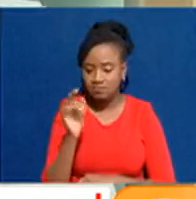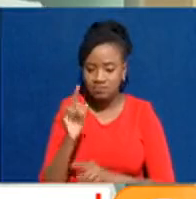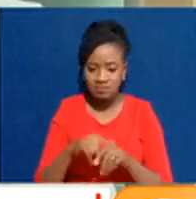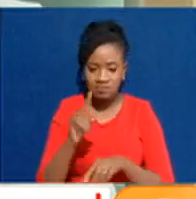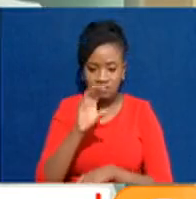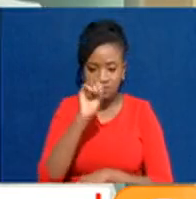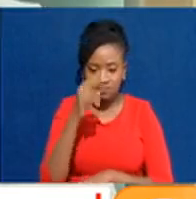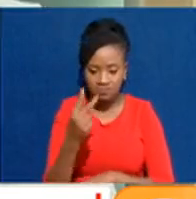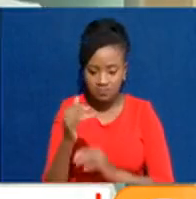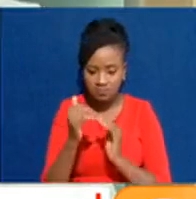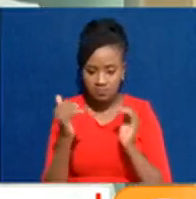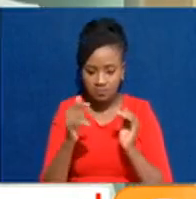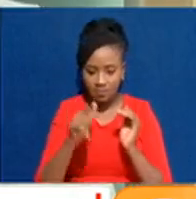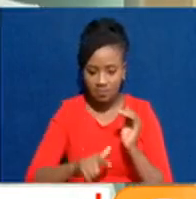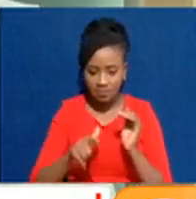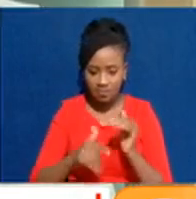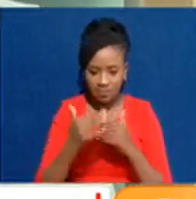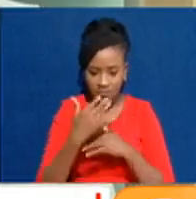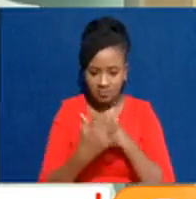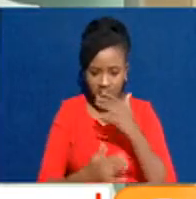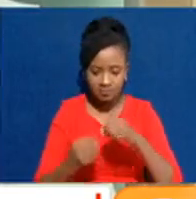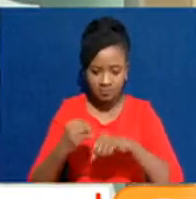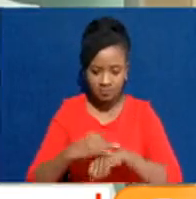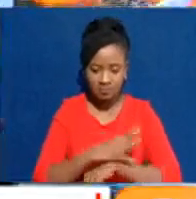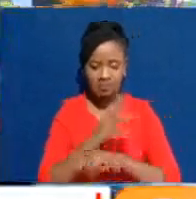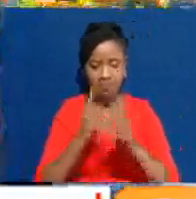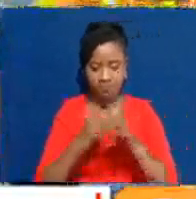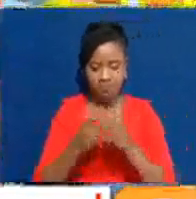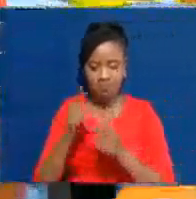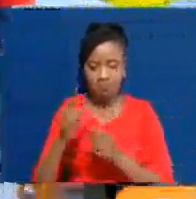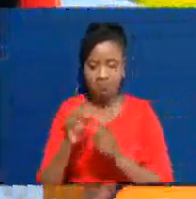in the blood, then the cells assume a sickle shape.